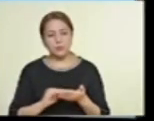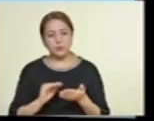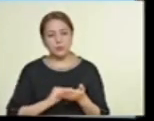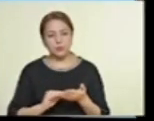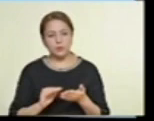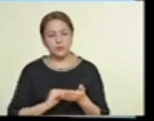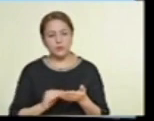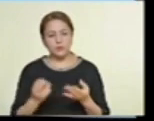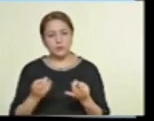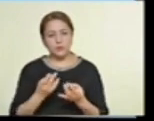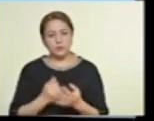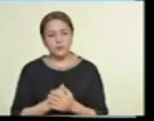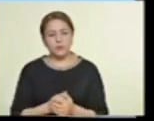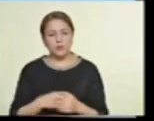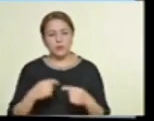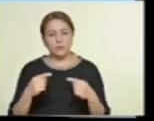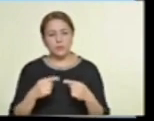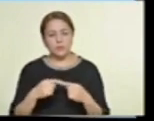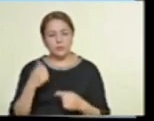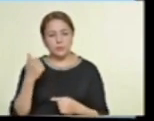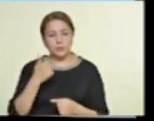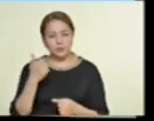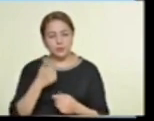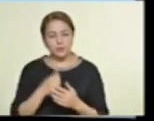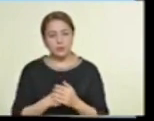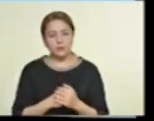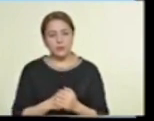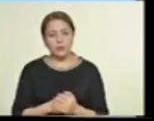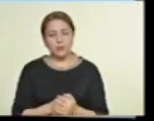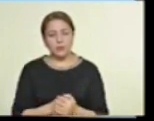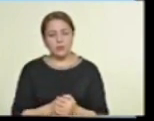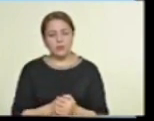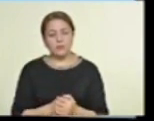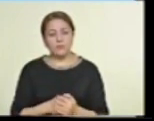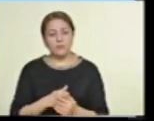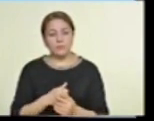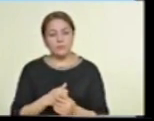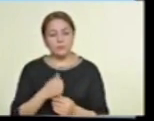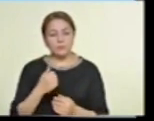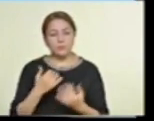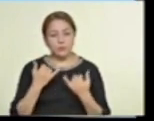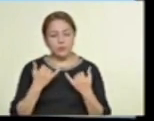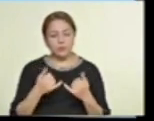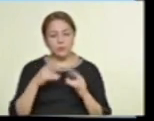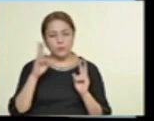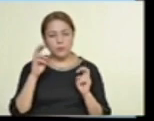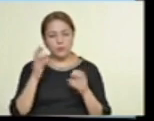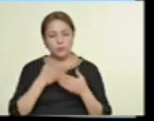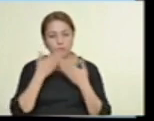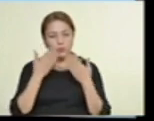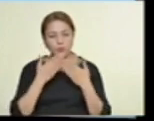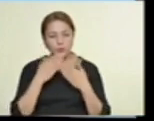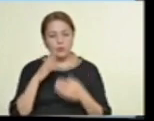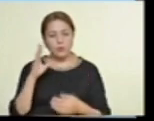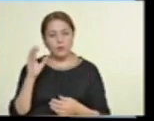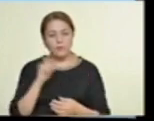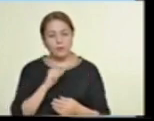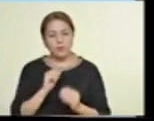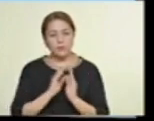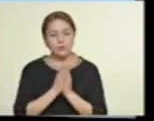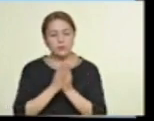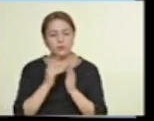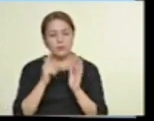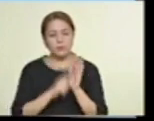o'zingizga belgilab oling. Albatta, birinchi navbatda bugungi mavzuni o'qiysiz va